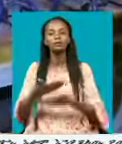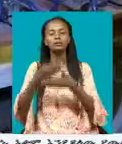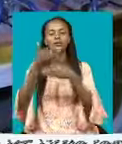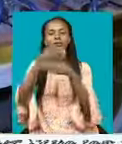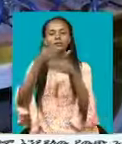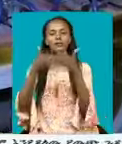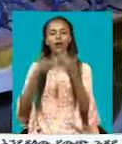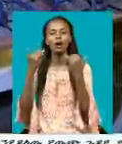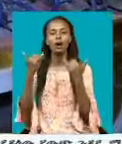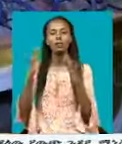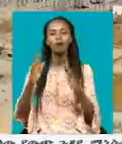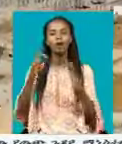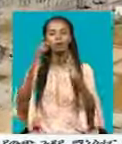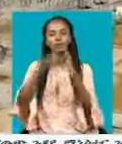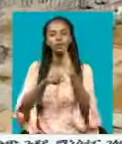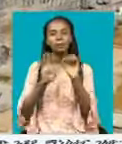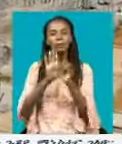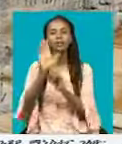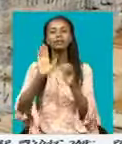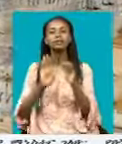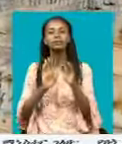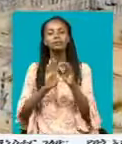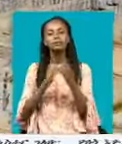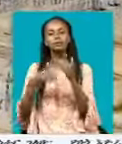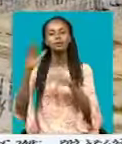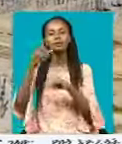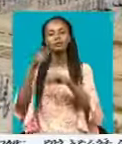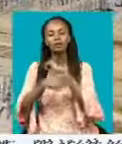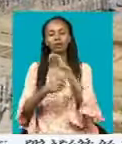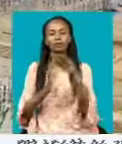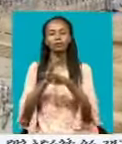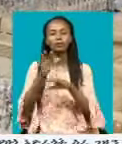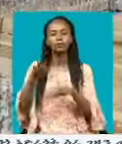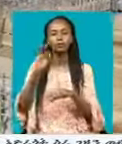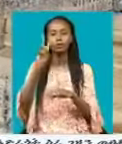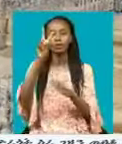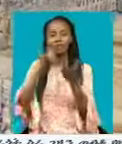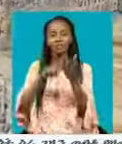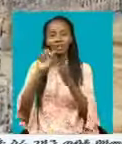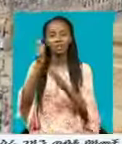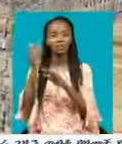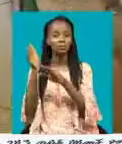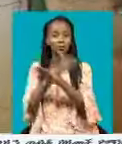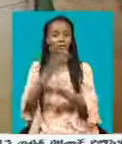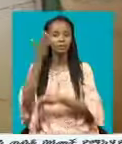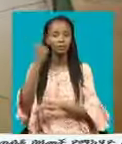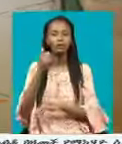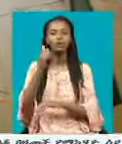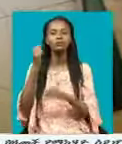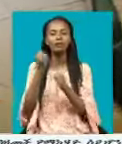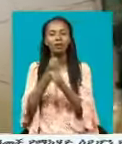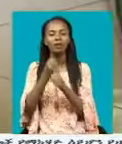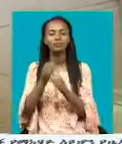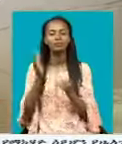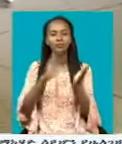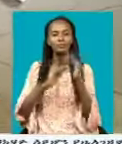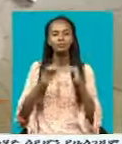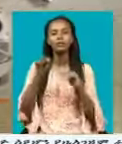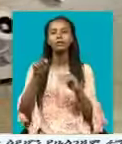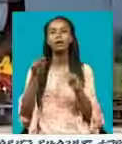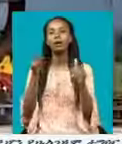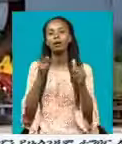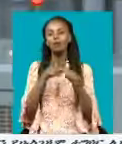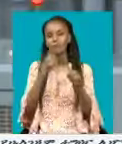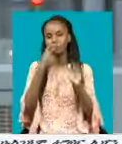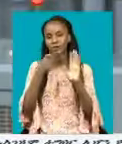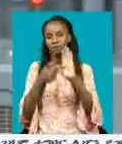ግንባታ አሁናዊ ውጤት ከበቂ በላይ ፈተናዎች በኋላ የተገኘ ነው። ከ2010 በፊት የነበረው የስራ መጓተትም ለዚህ አንዱ ማሳያ